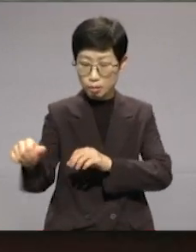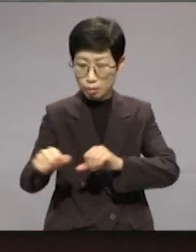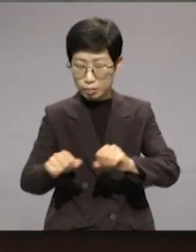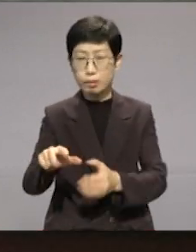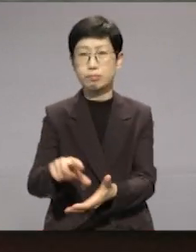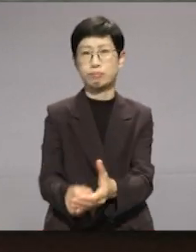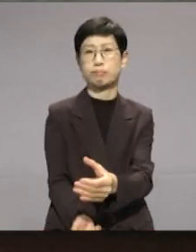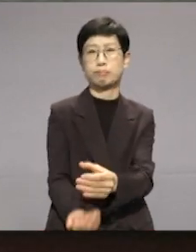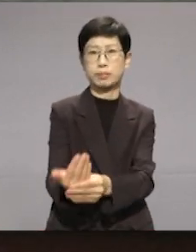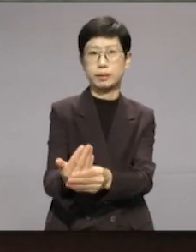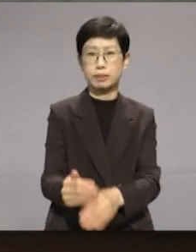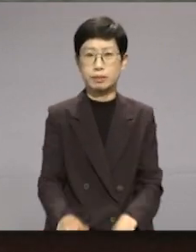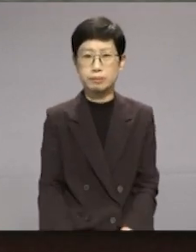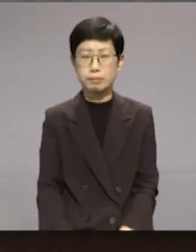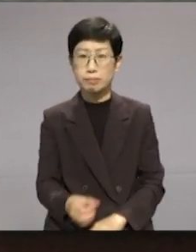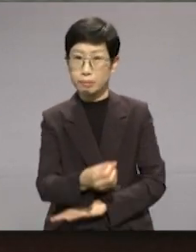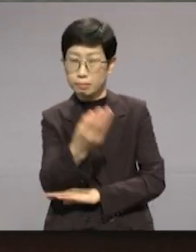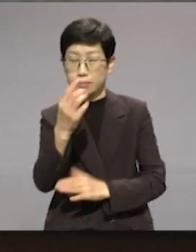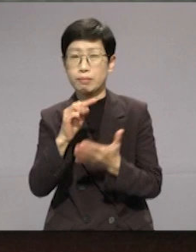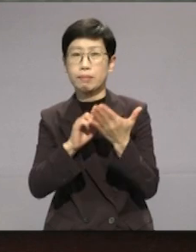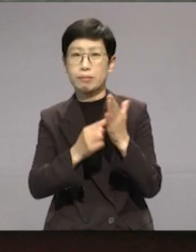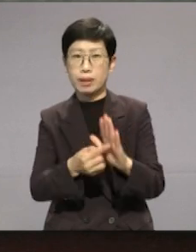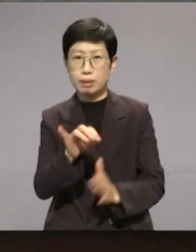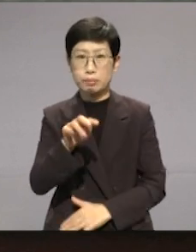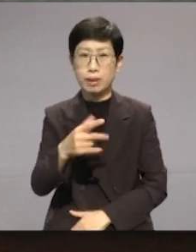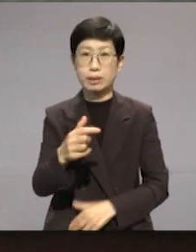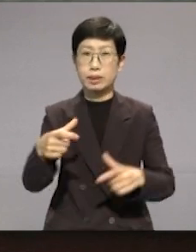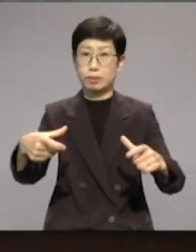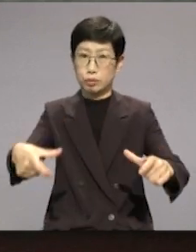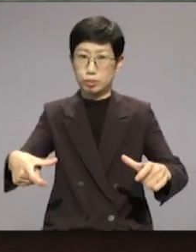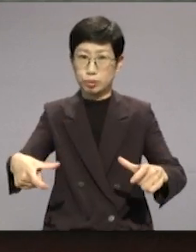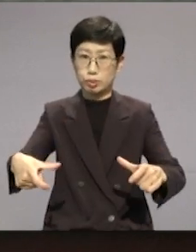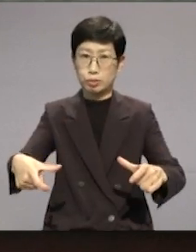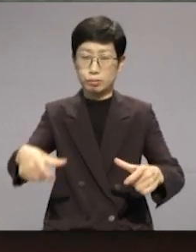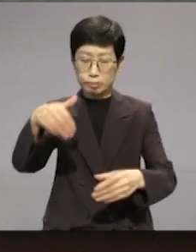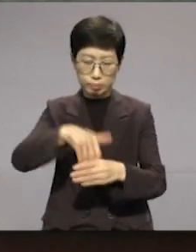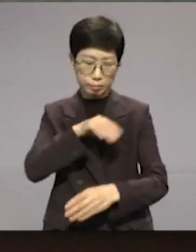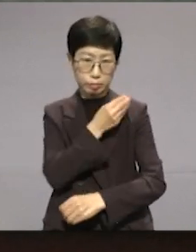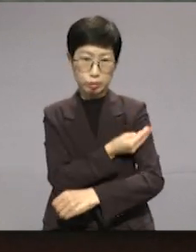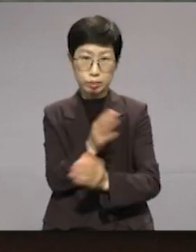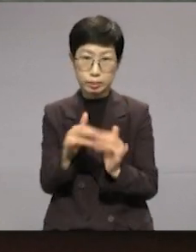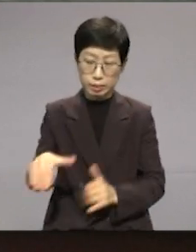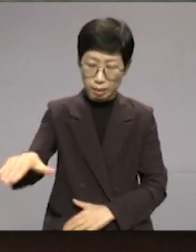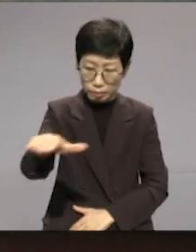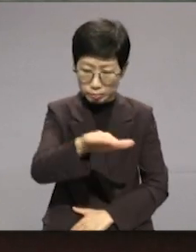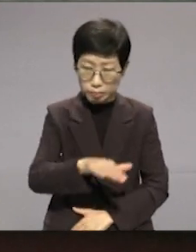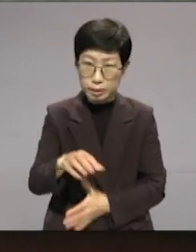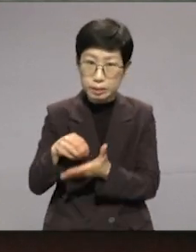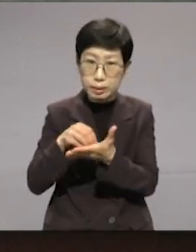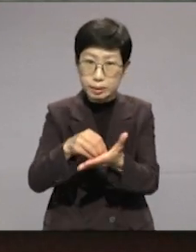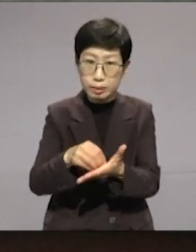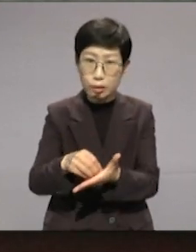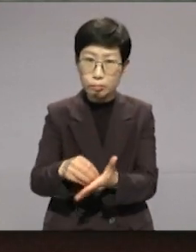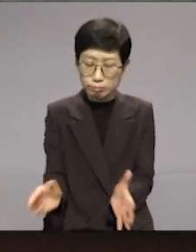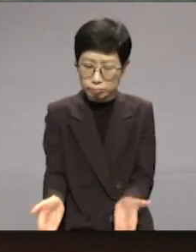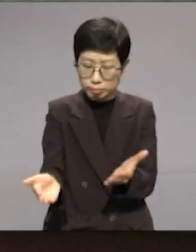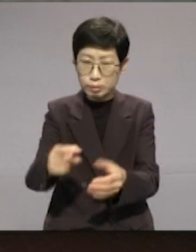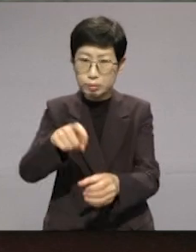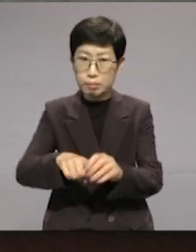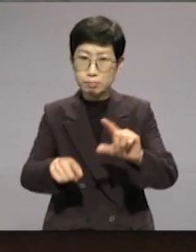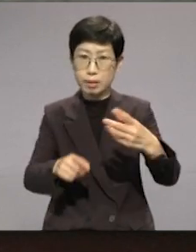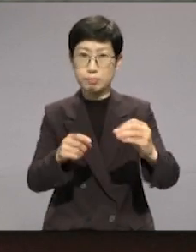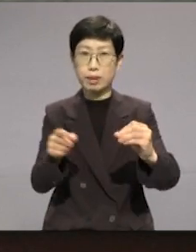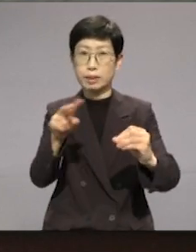휩싸였습니다. 뉴욕타임스는 펜실베이니아에서 보수 유권자 등록을 독려하려는 100만 달러 당첨 기회